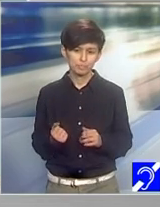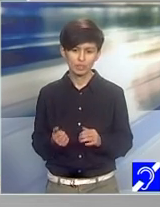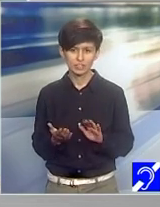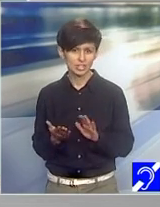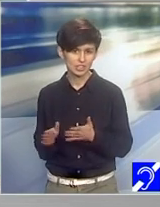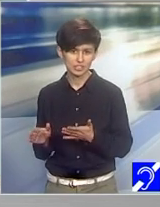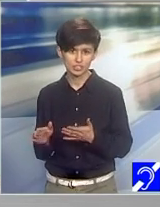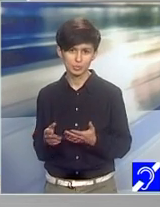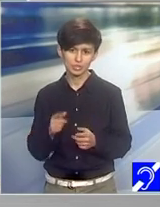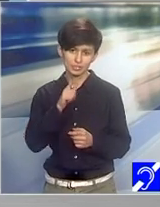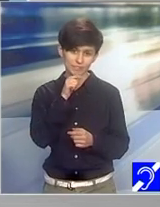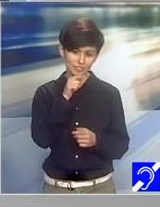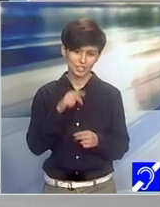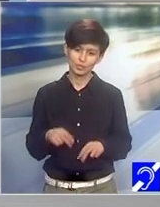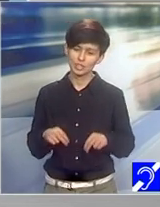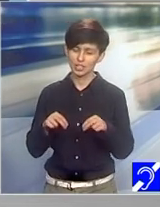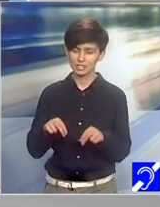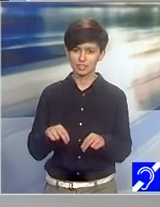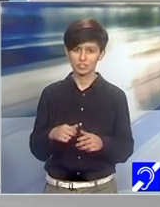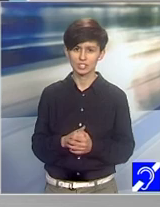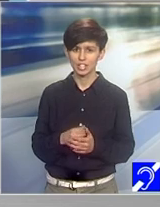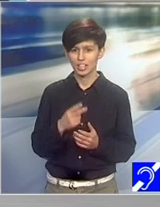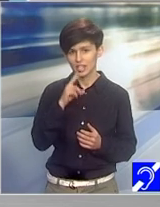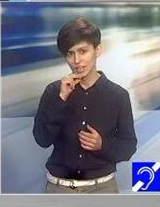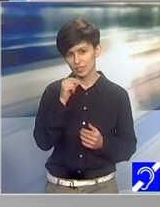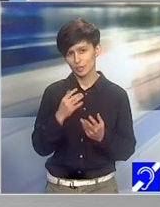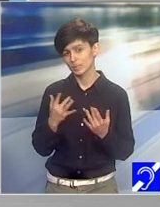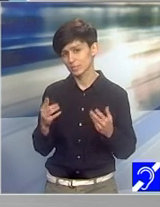ajuns. Despre câte obiecte vorbim?